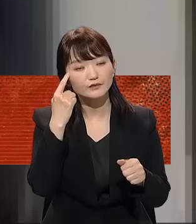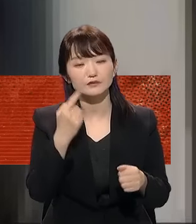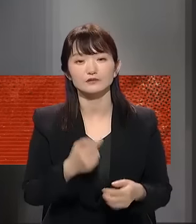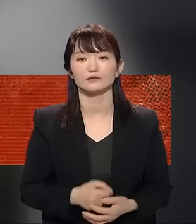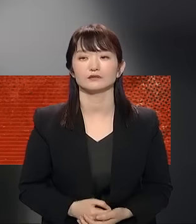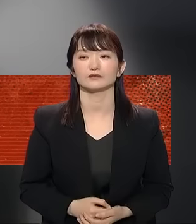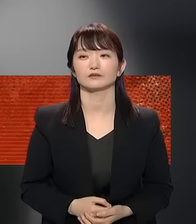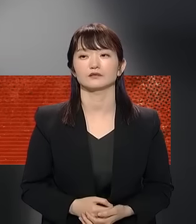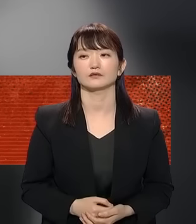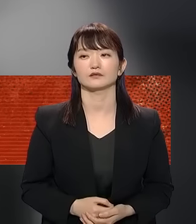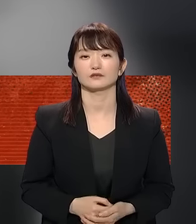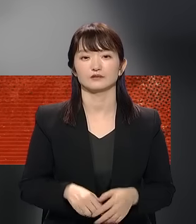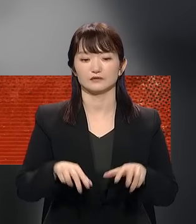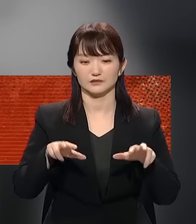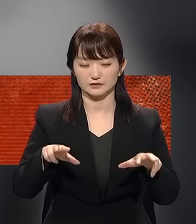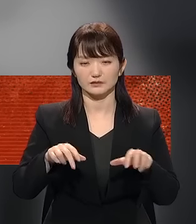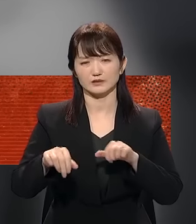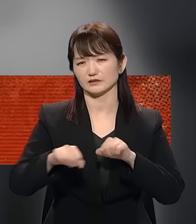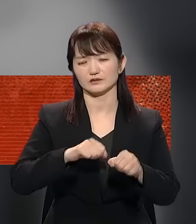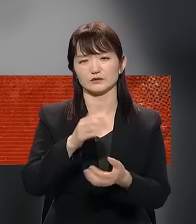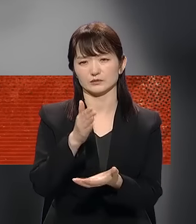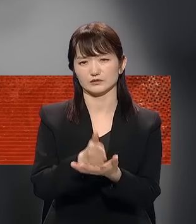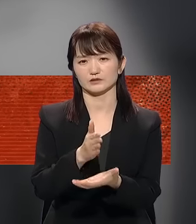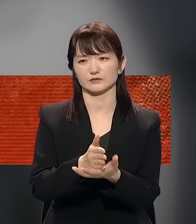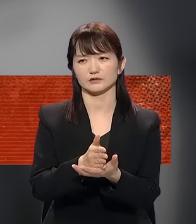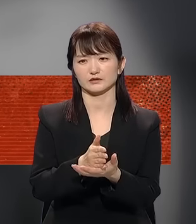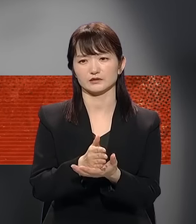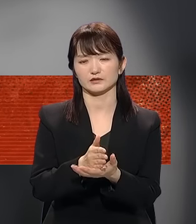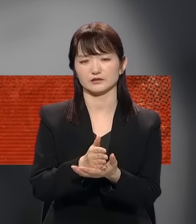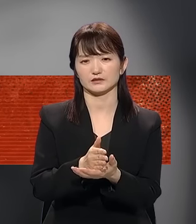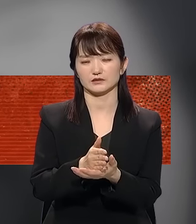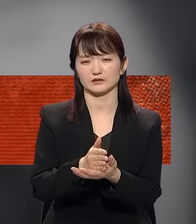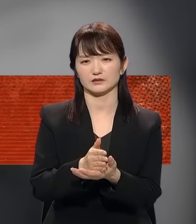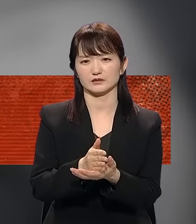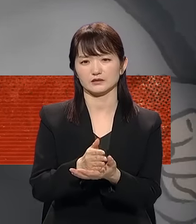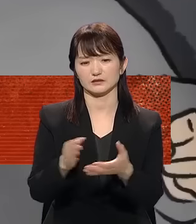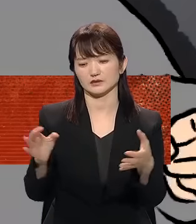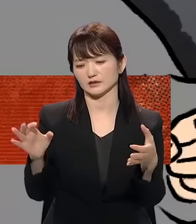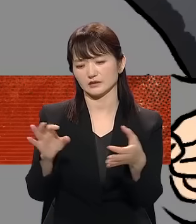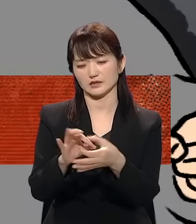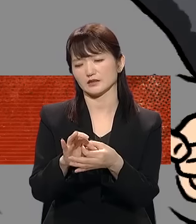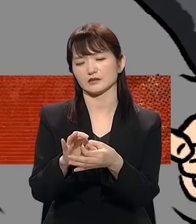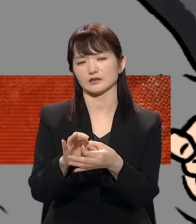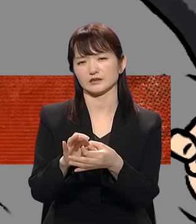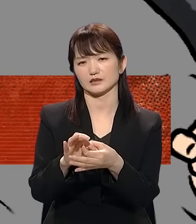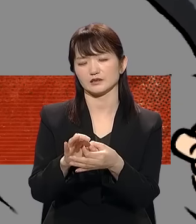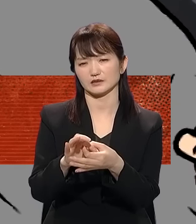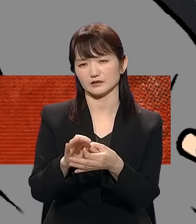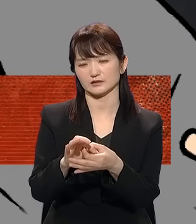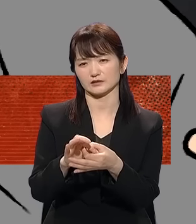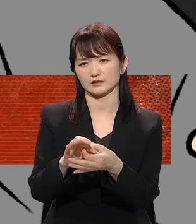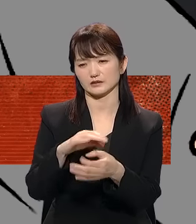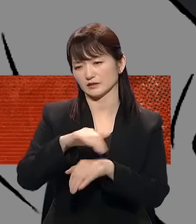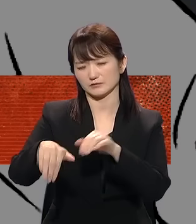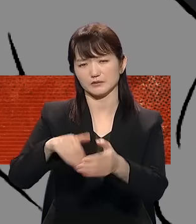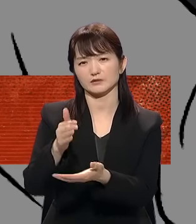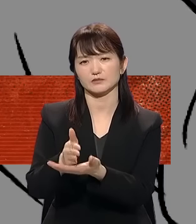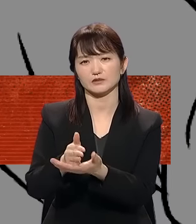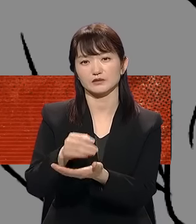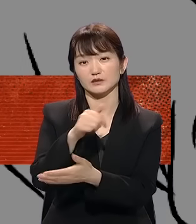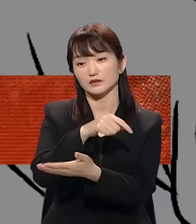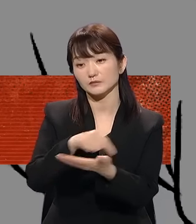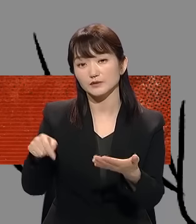이제는 아예 활동을 하지 말고 그냥 엮지 말자 이렇게 되면요 아까 말씀하신 대로 그 피해가 어디로